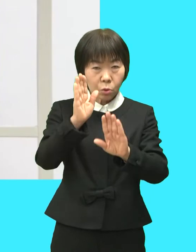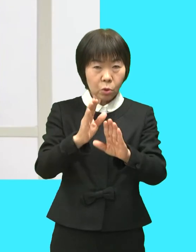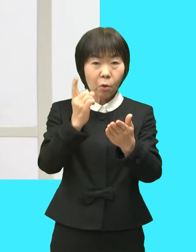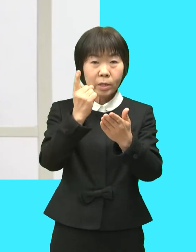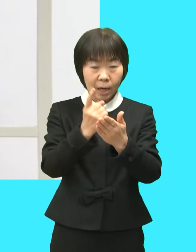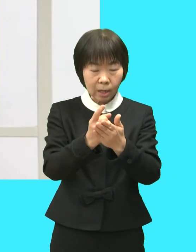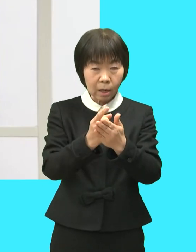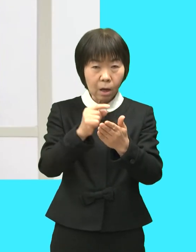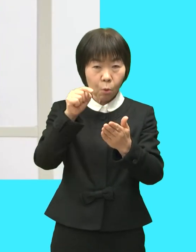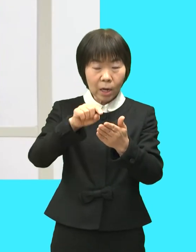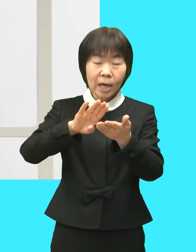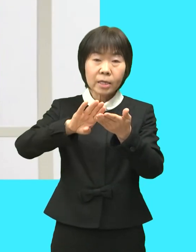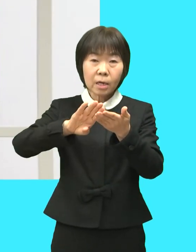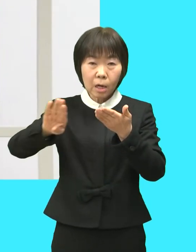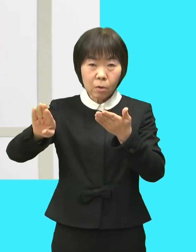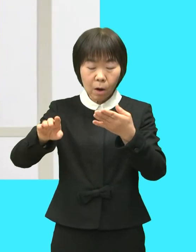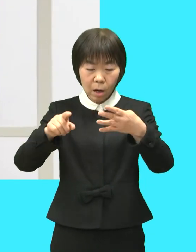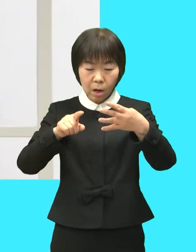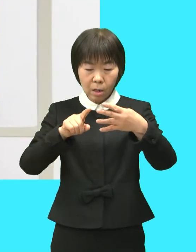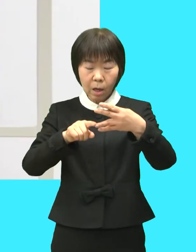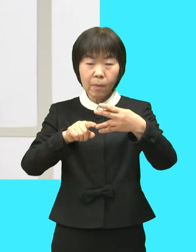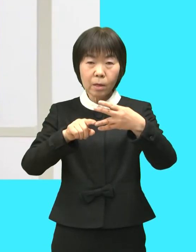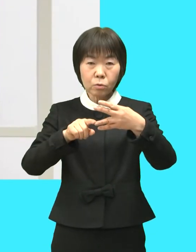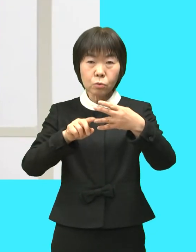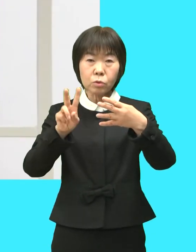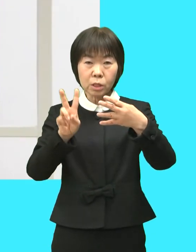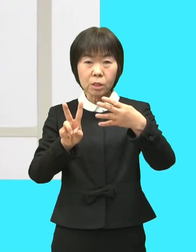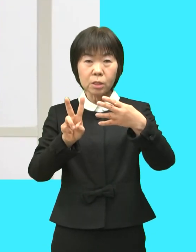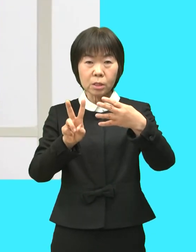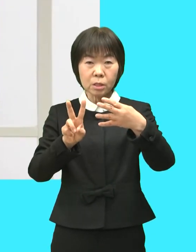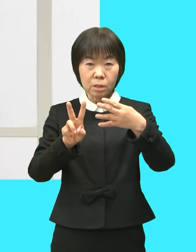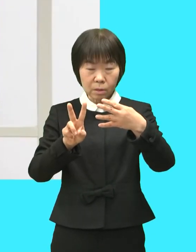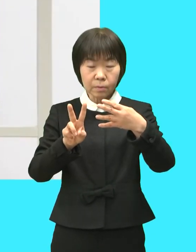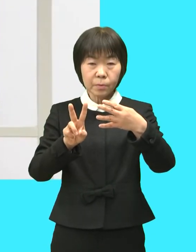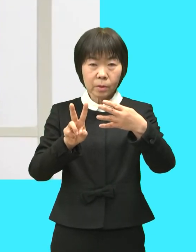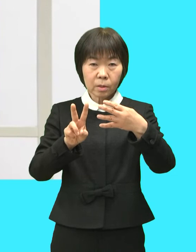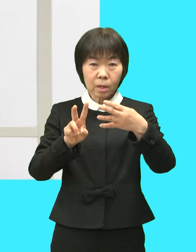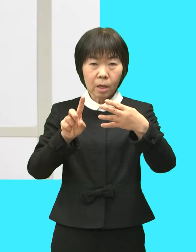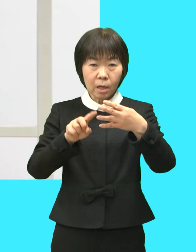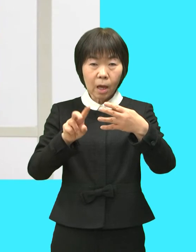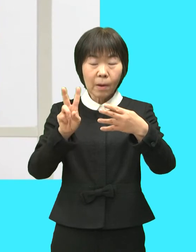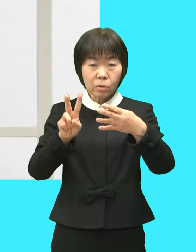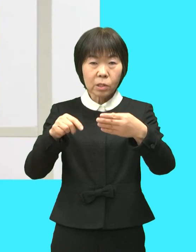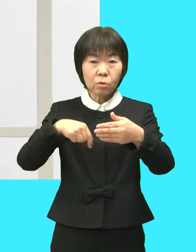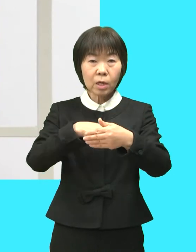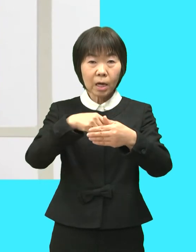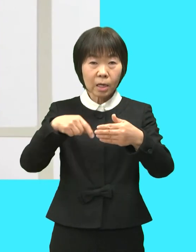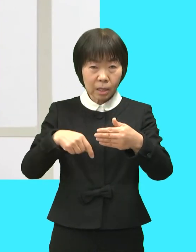ですが、それ以外はステージ2であります。でそういう中でステージ2の中